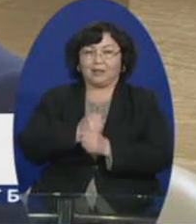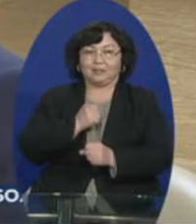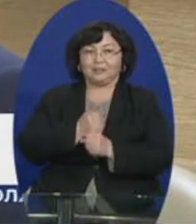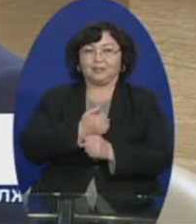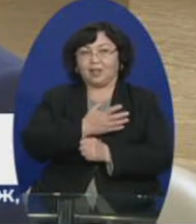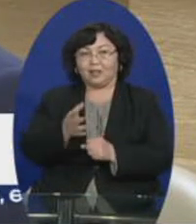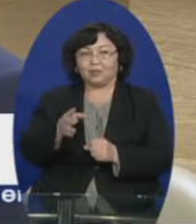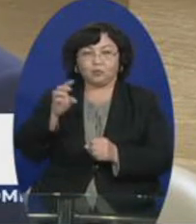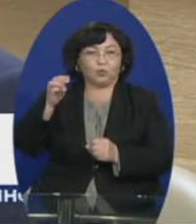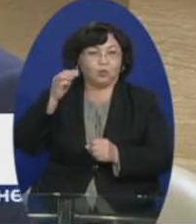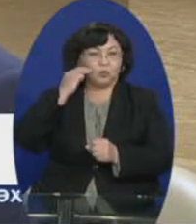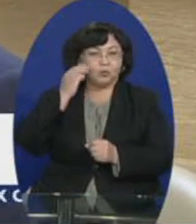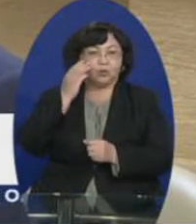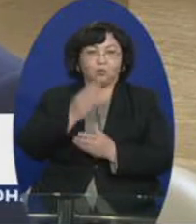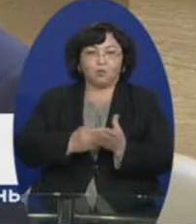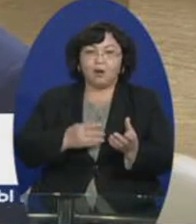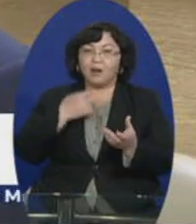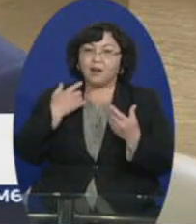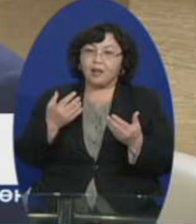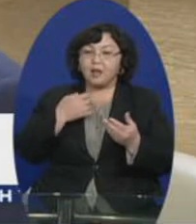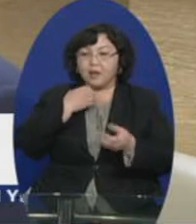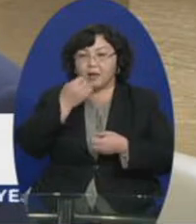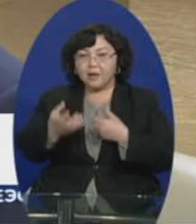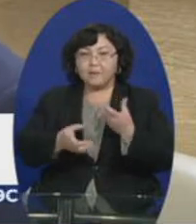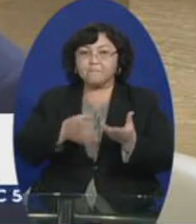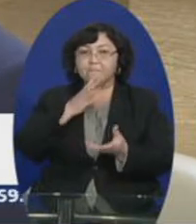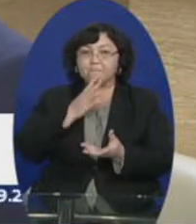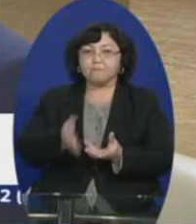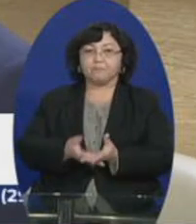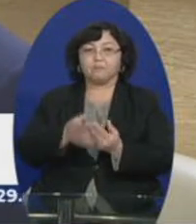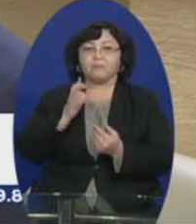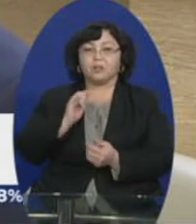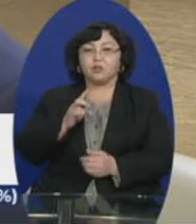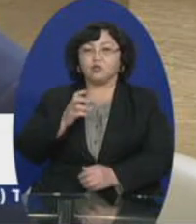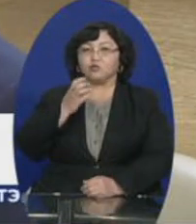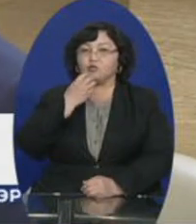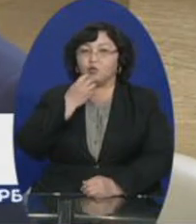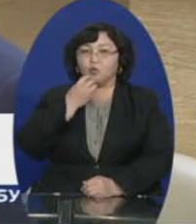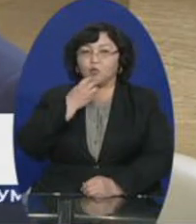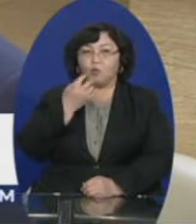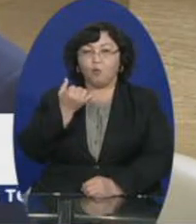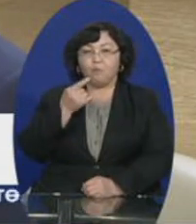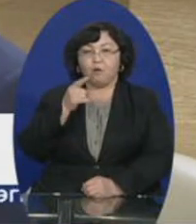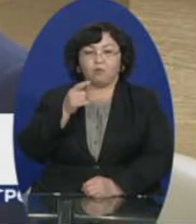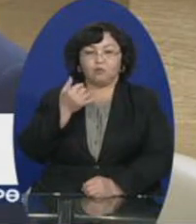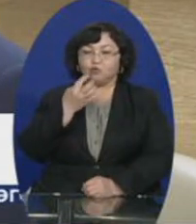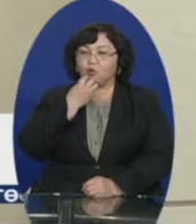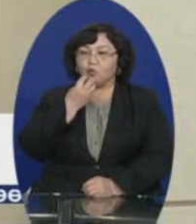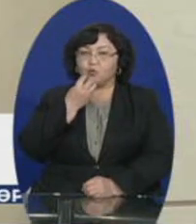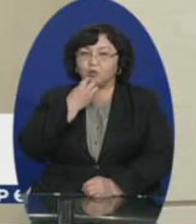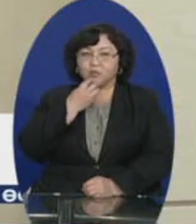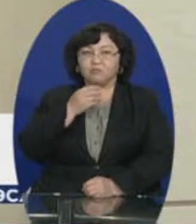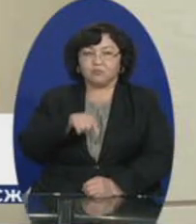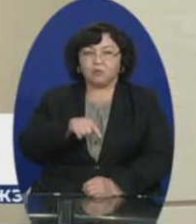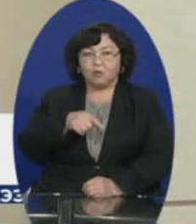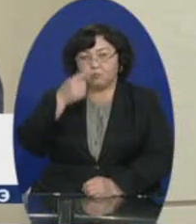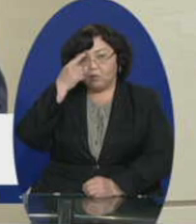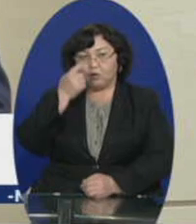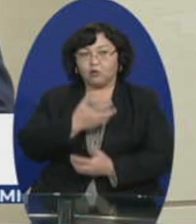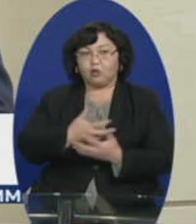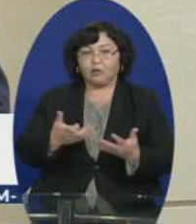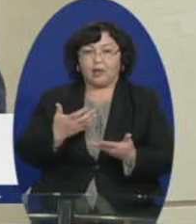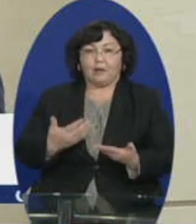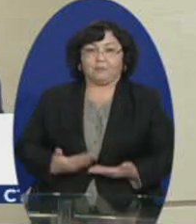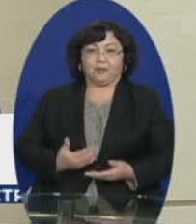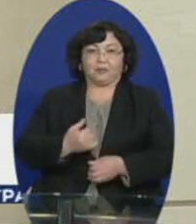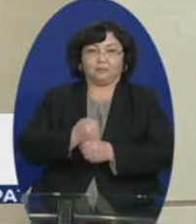байна. Мөн Сөүл хотод амьдарч байгаа олон монголчуудыг аюулгүй байлгах тал дээр бид анхааран ажиллах болно. Сөүл хот нүүрс